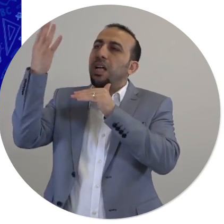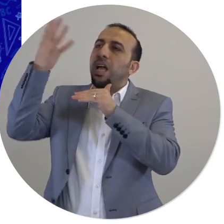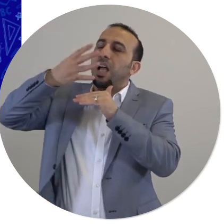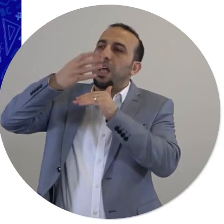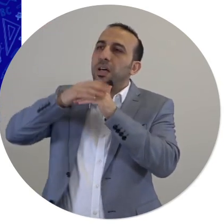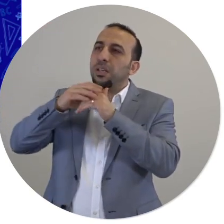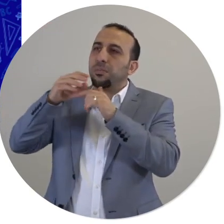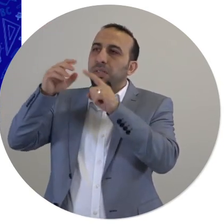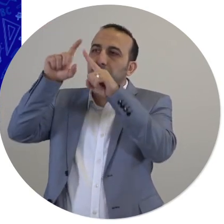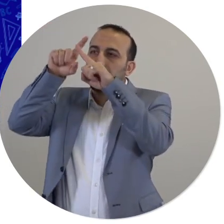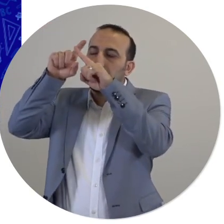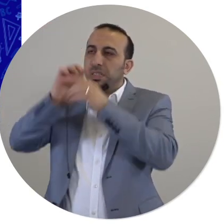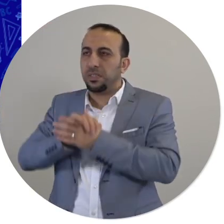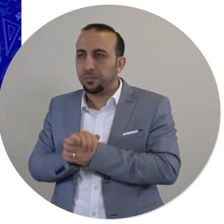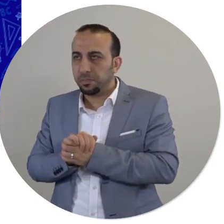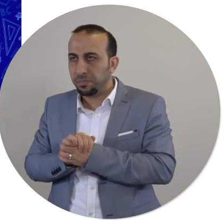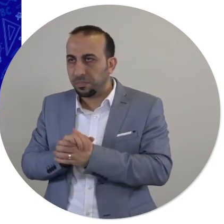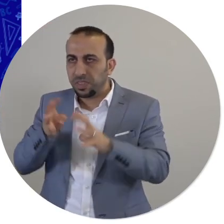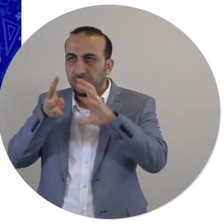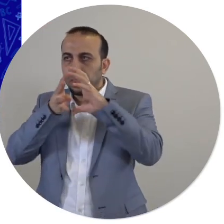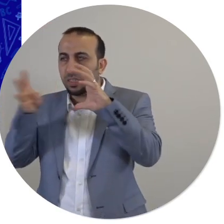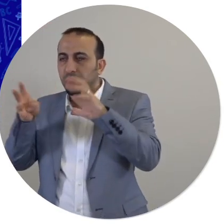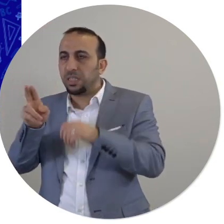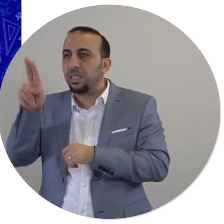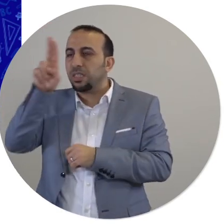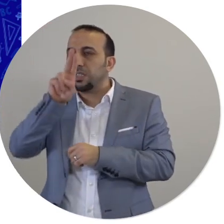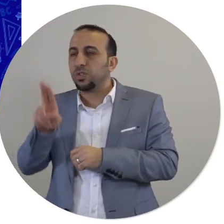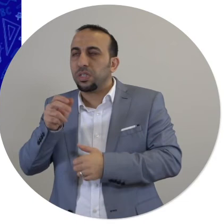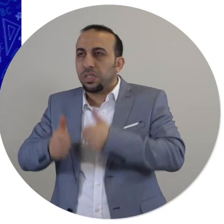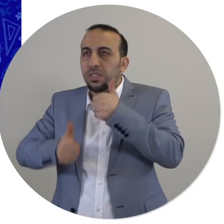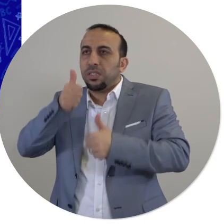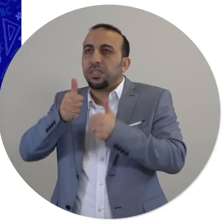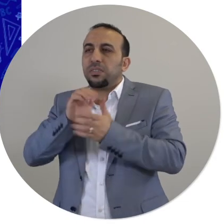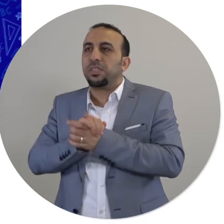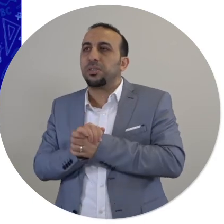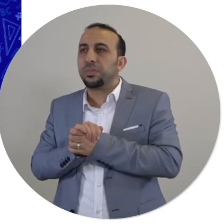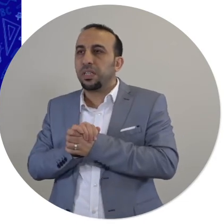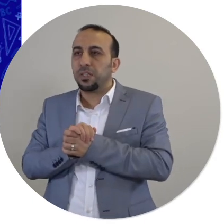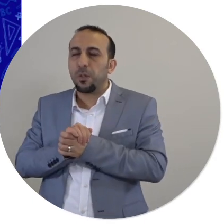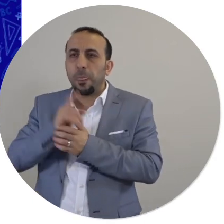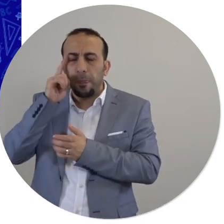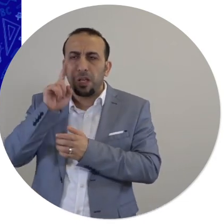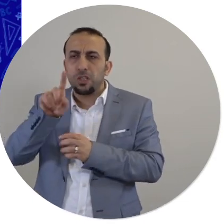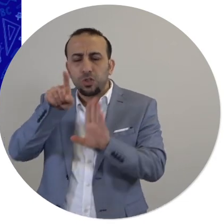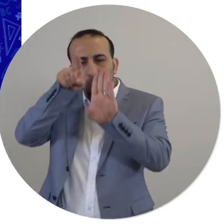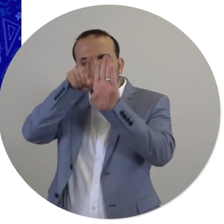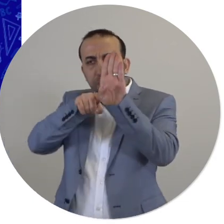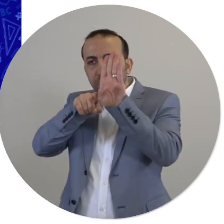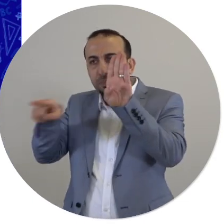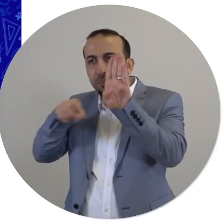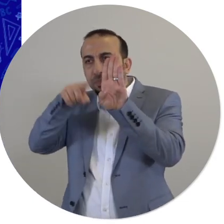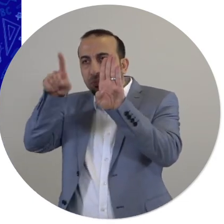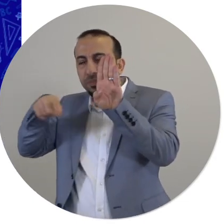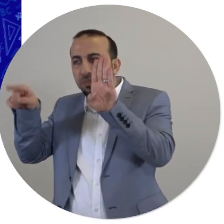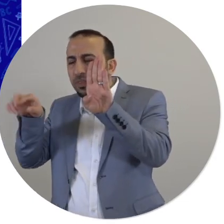الاختبار، نسبة سكان العالم بين دائرتي عرض 20 إلى 40 شمالا وجنوبا يمثله الشكل البياني المقابل